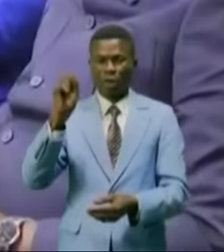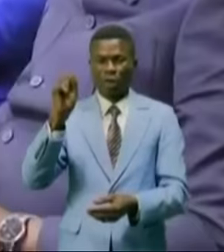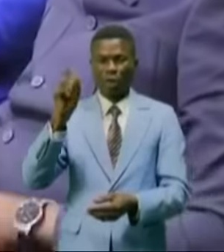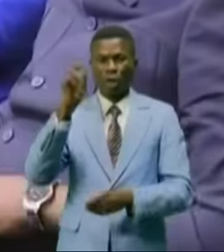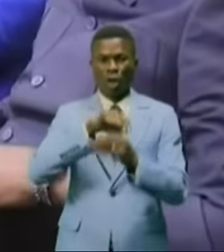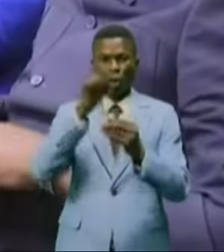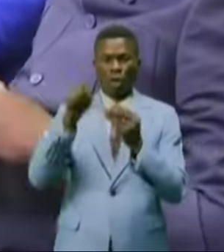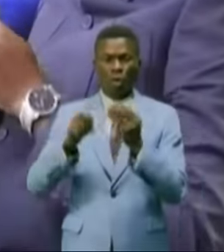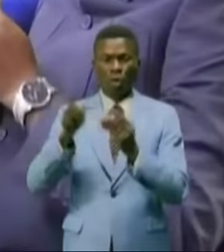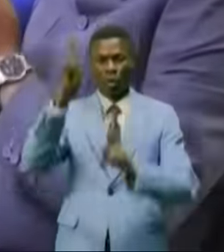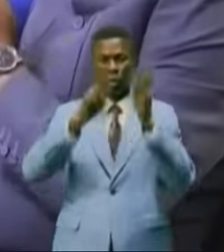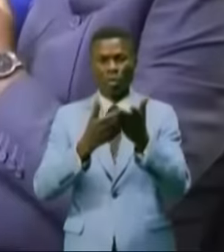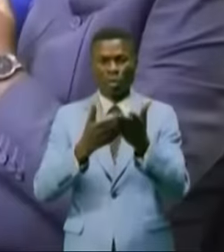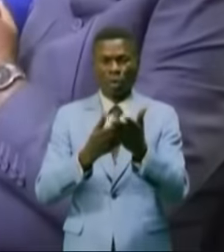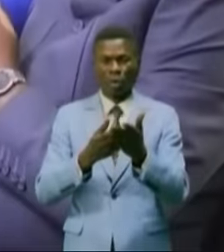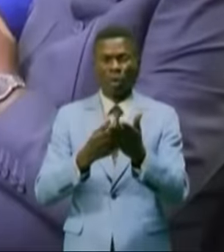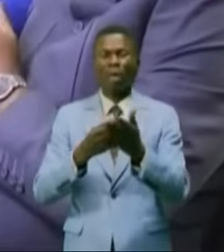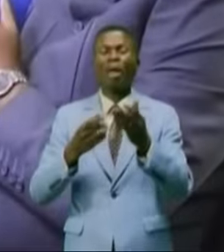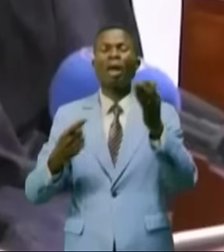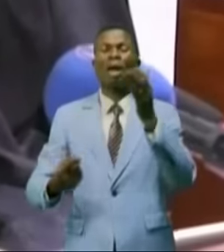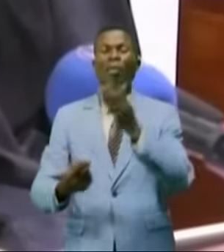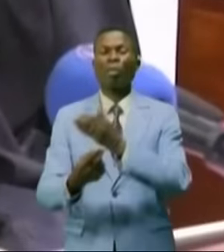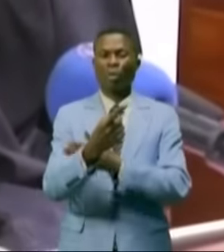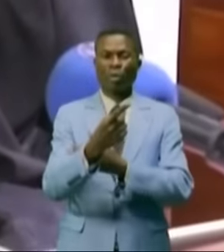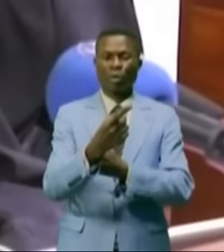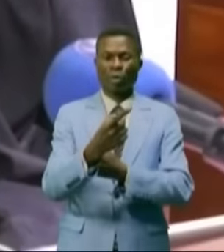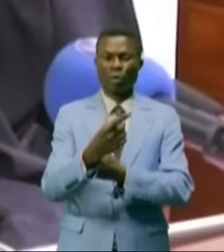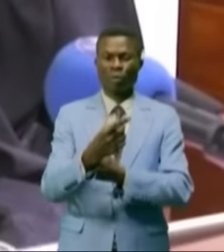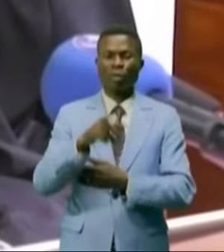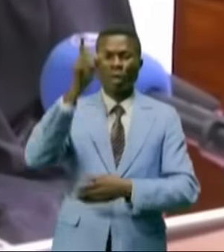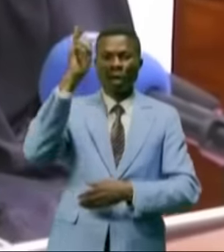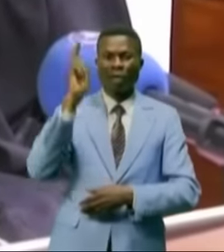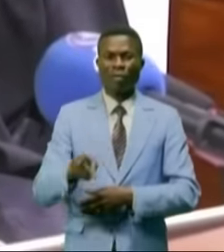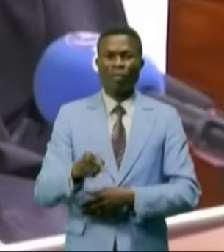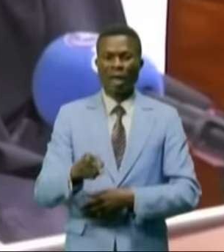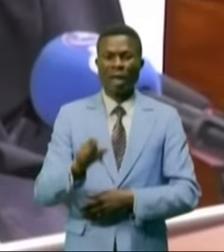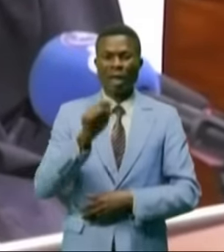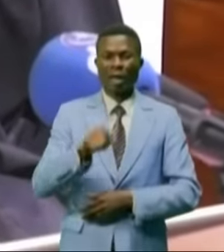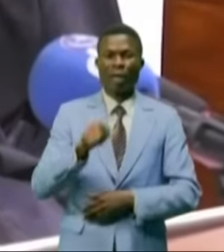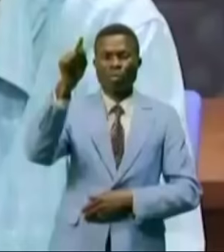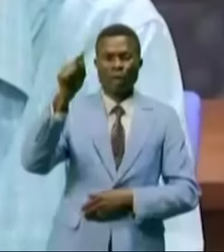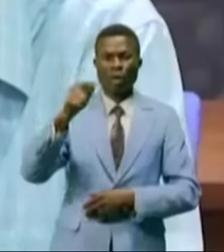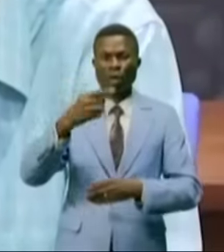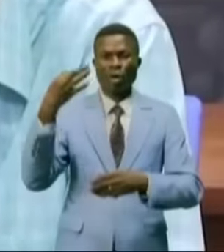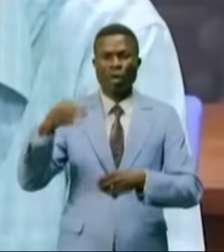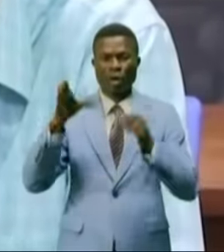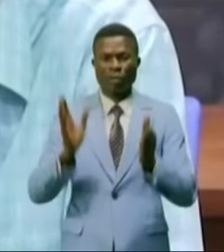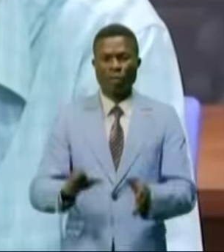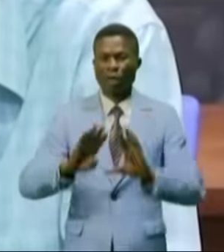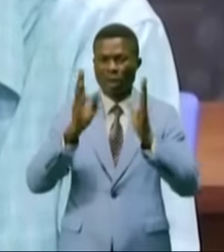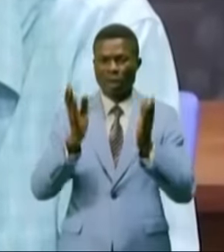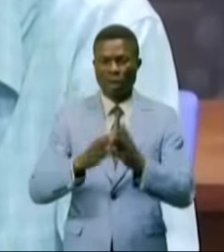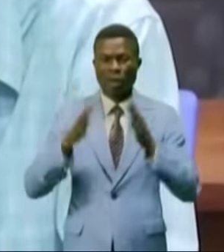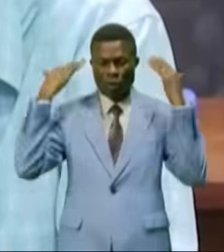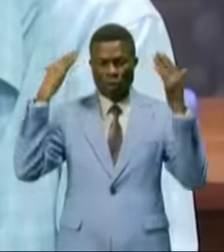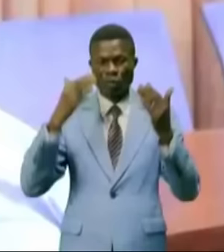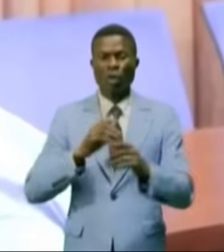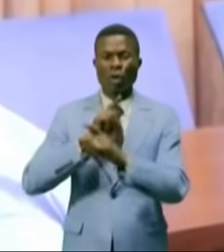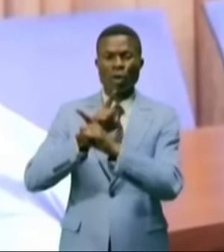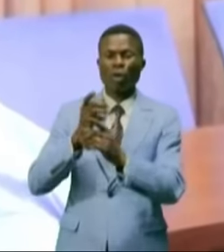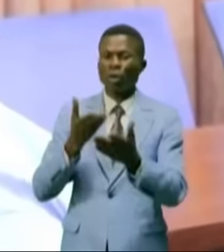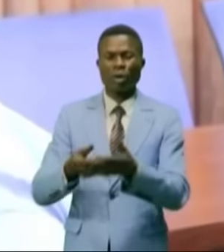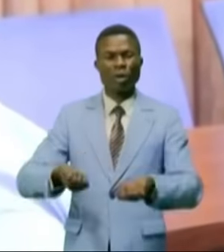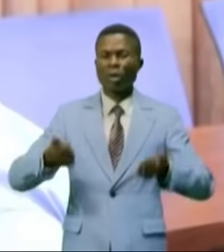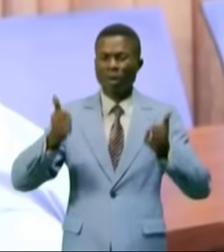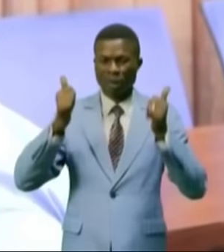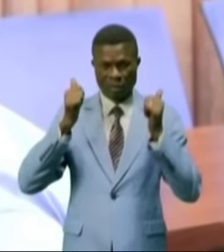vu infliger une amende de 20 millions de francs congolais et toutes les exceptions soulevées par sa défense,